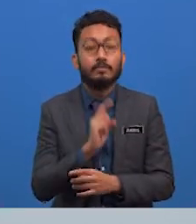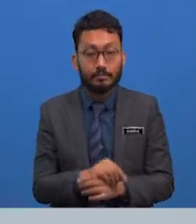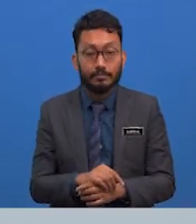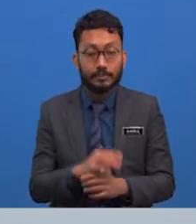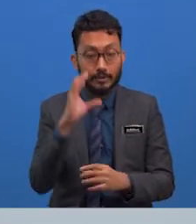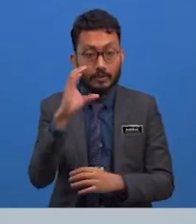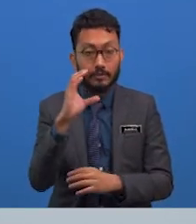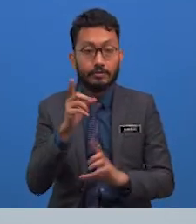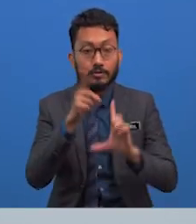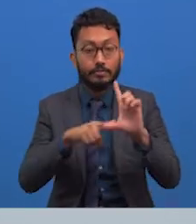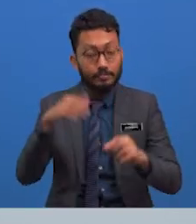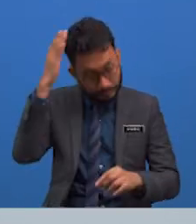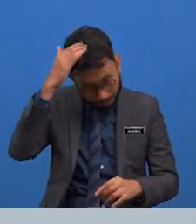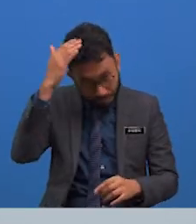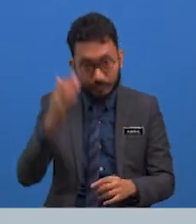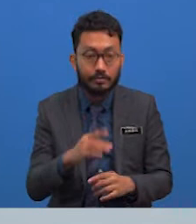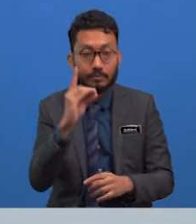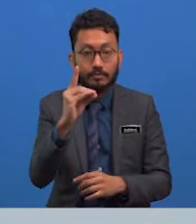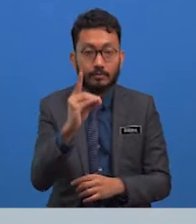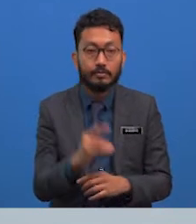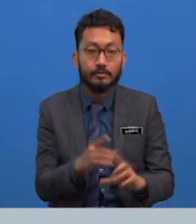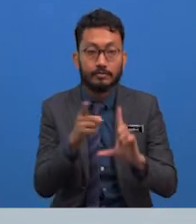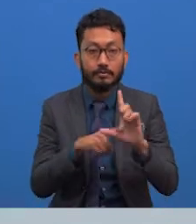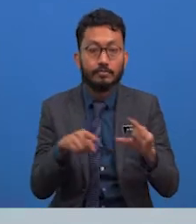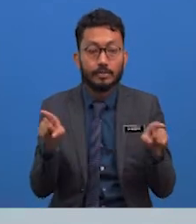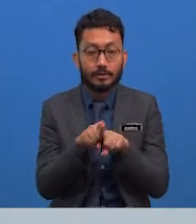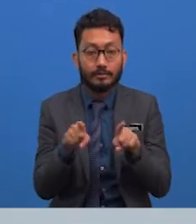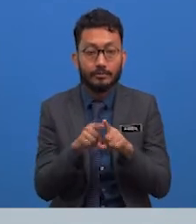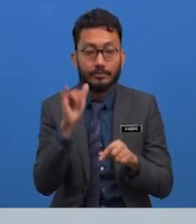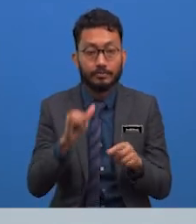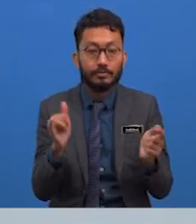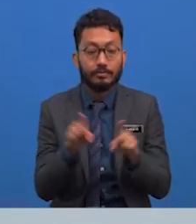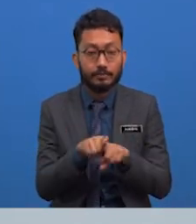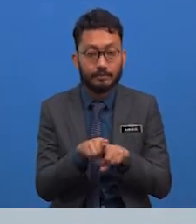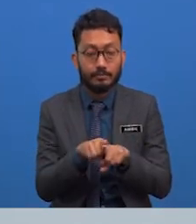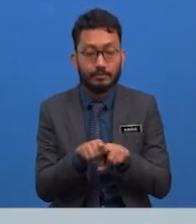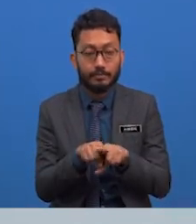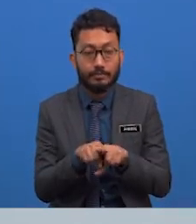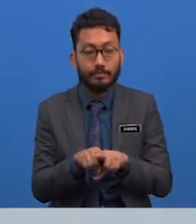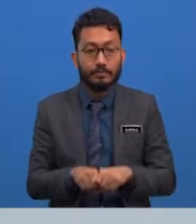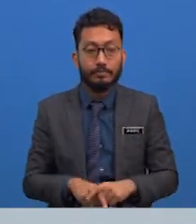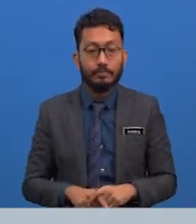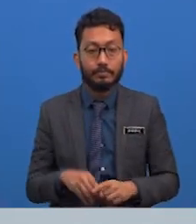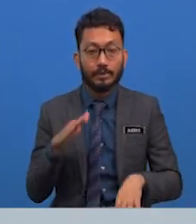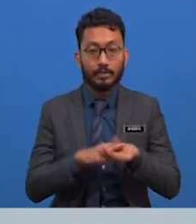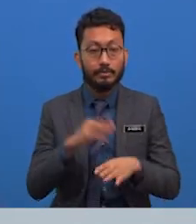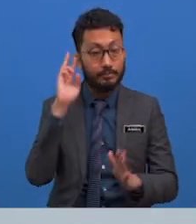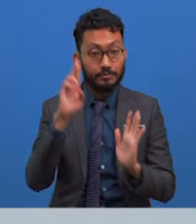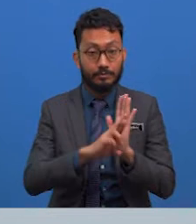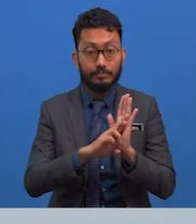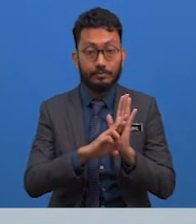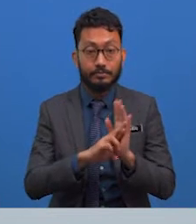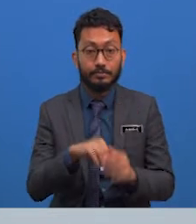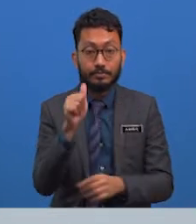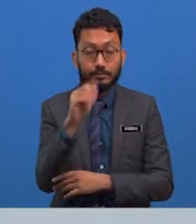D, sepasang sudut yang sama. Untuk soalan A, terdapat dua garis mengufuk pada rajah, iaitu